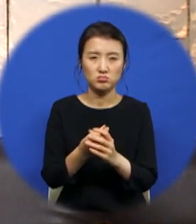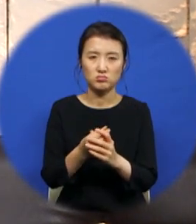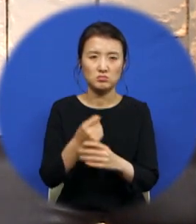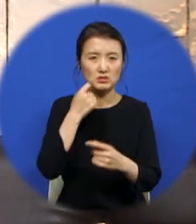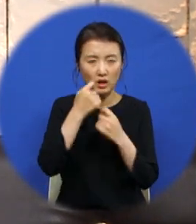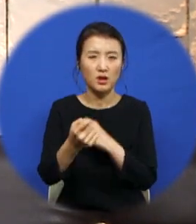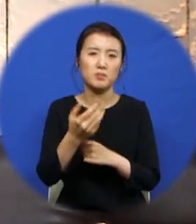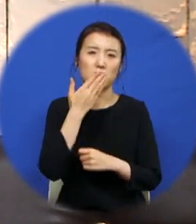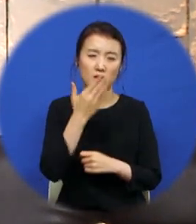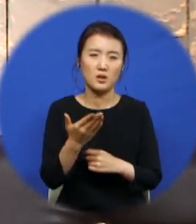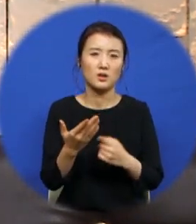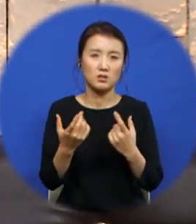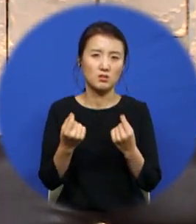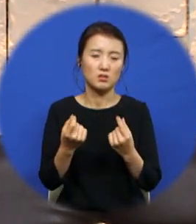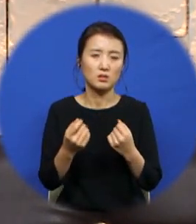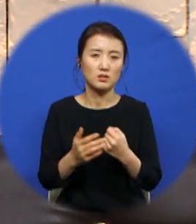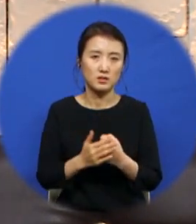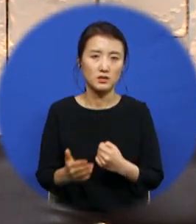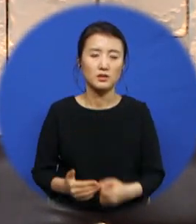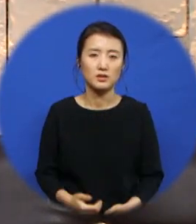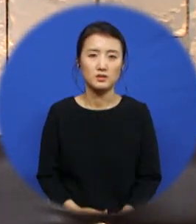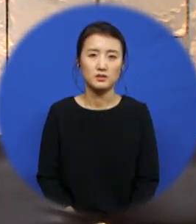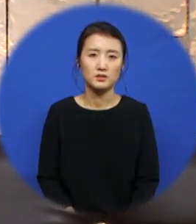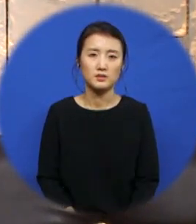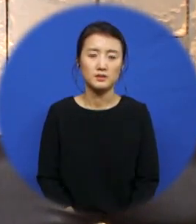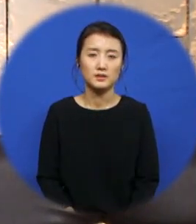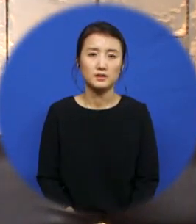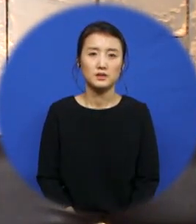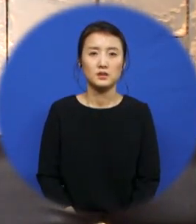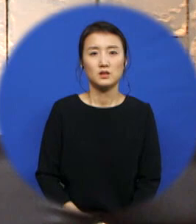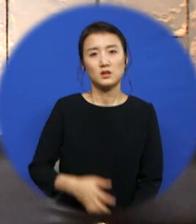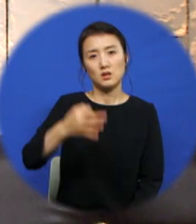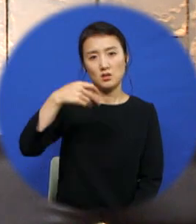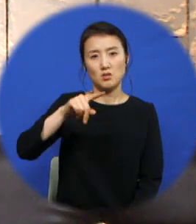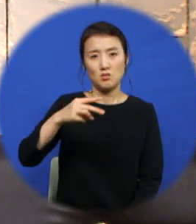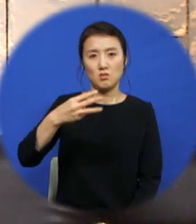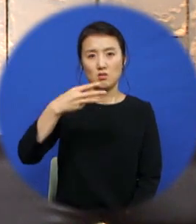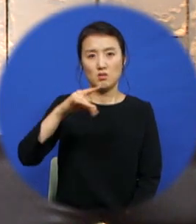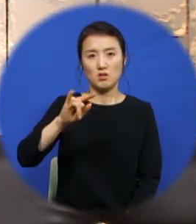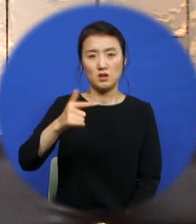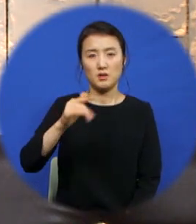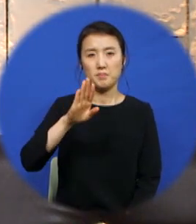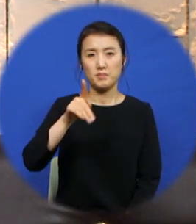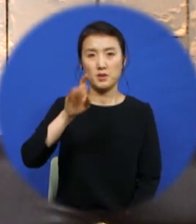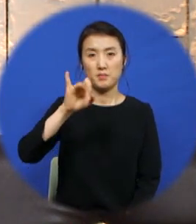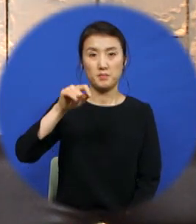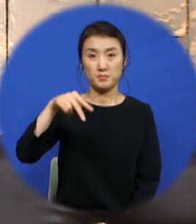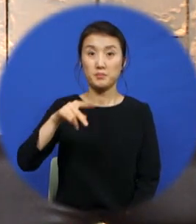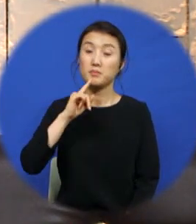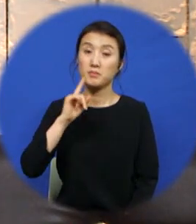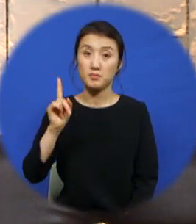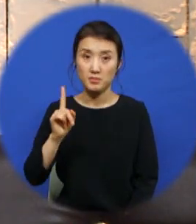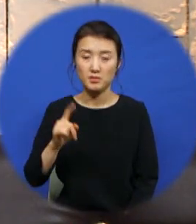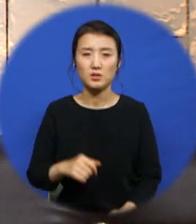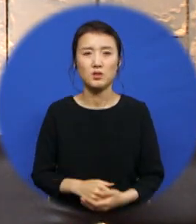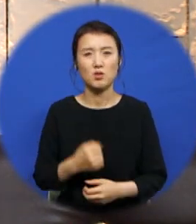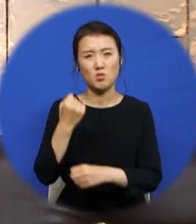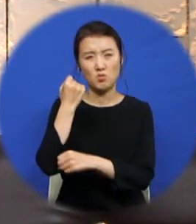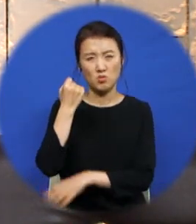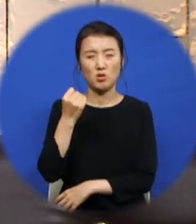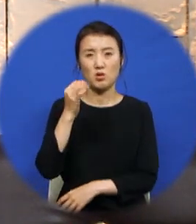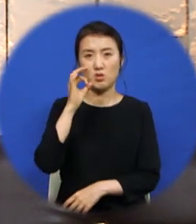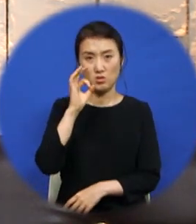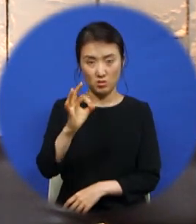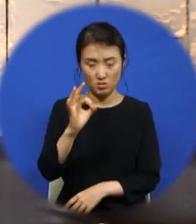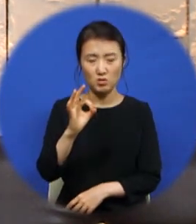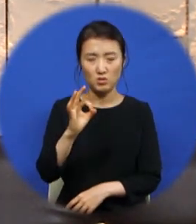그래서 전 세계 사주 유명한 원랜 4p 신한투자 하는 원금을 잃지 않도록 하는 것이 가장 멋진